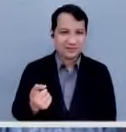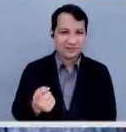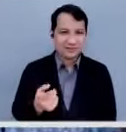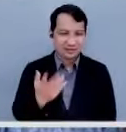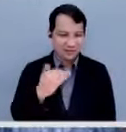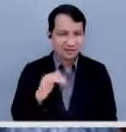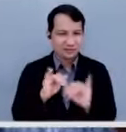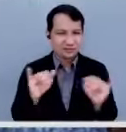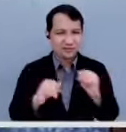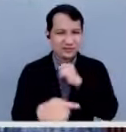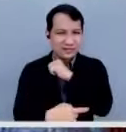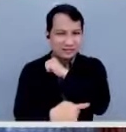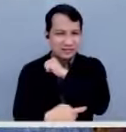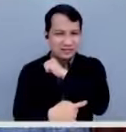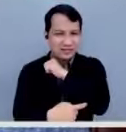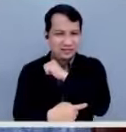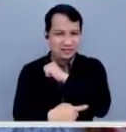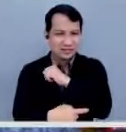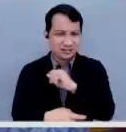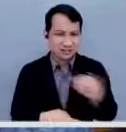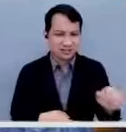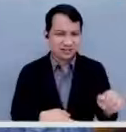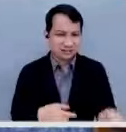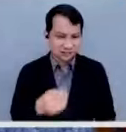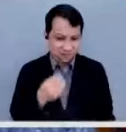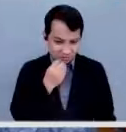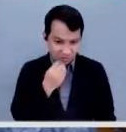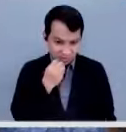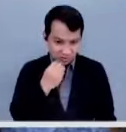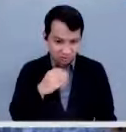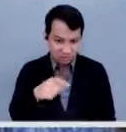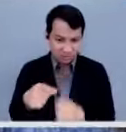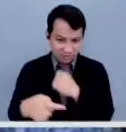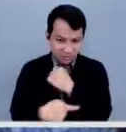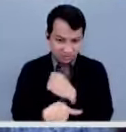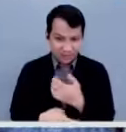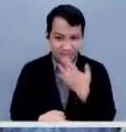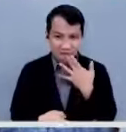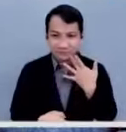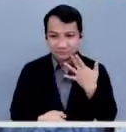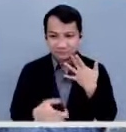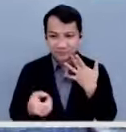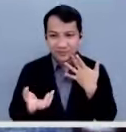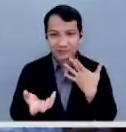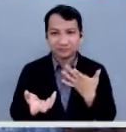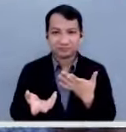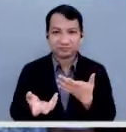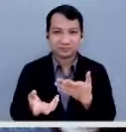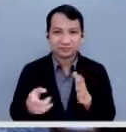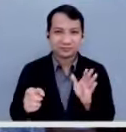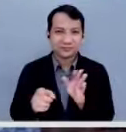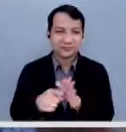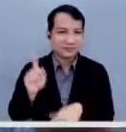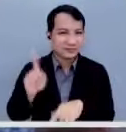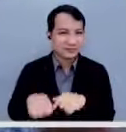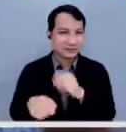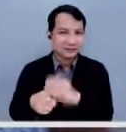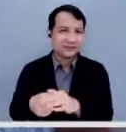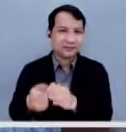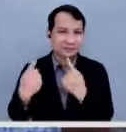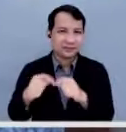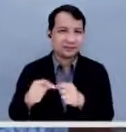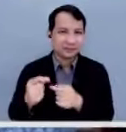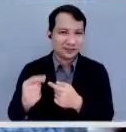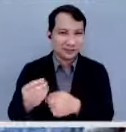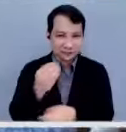yan? Kunyari po, may pagkain na natutukso ka, gusto mong kainin. Okay? Hindi ko po maiwasan na hindi tikman yung